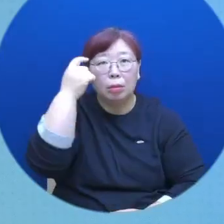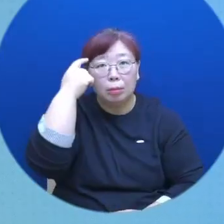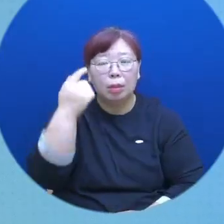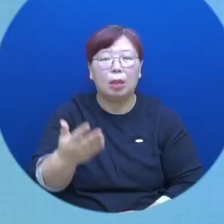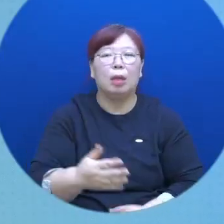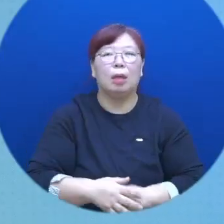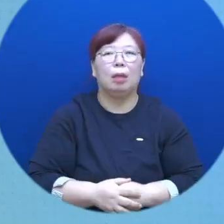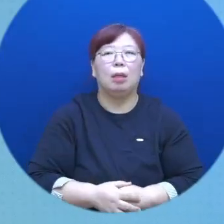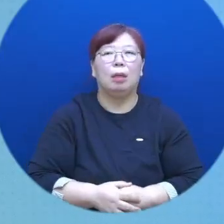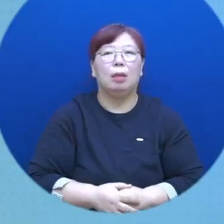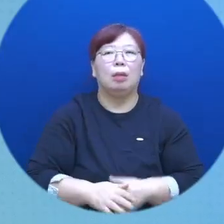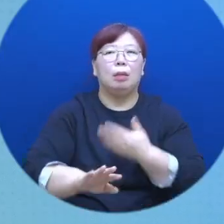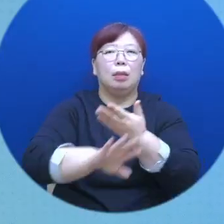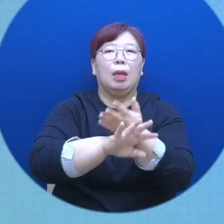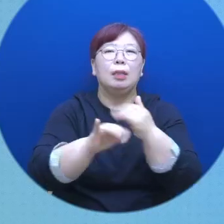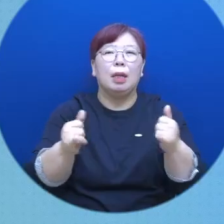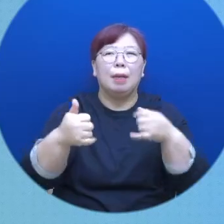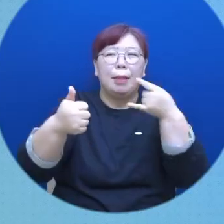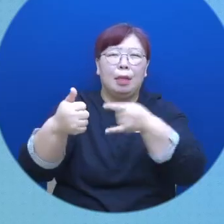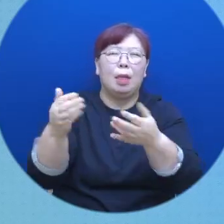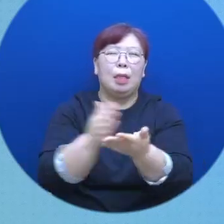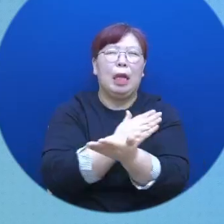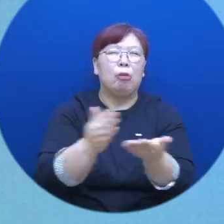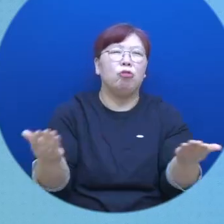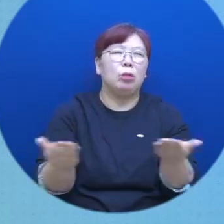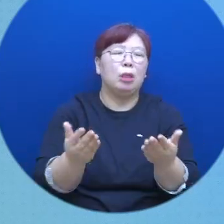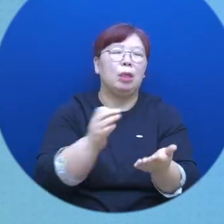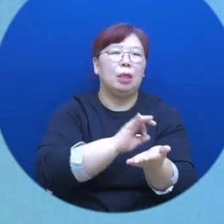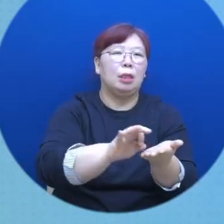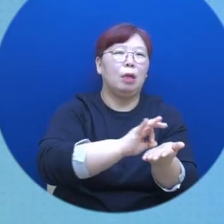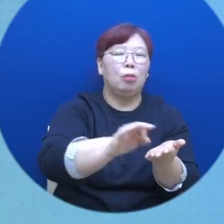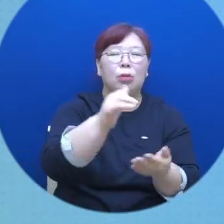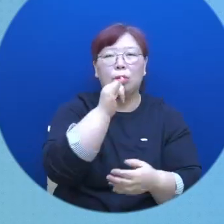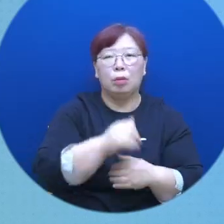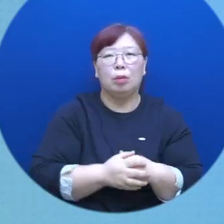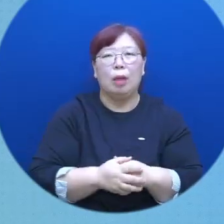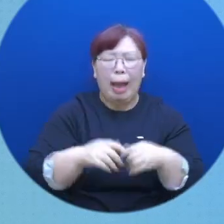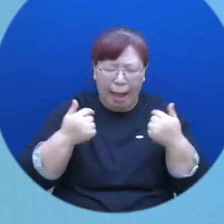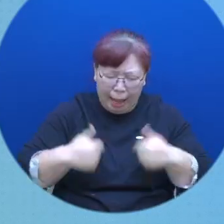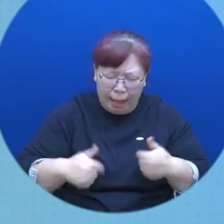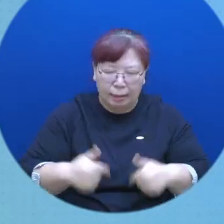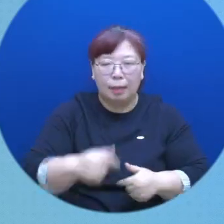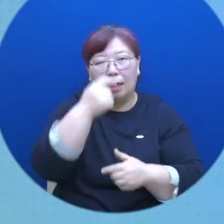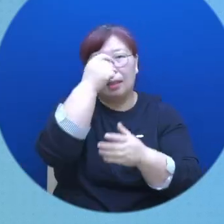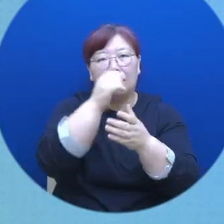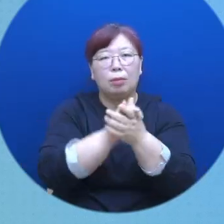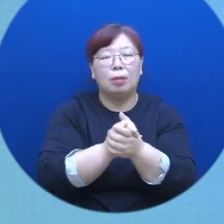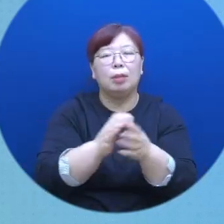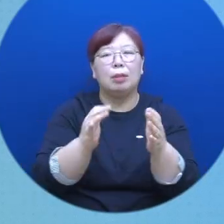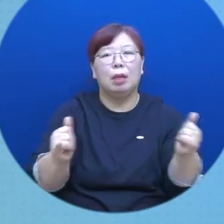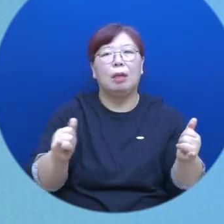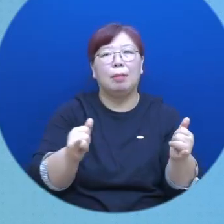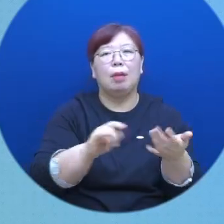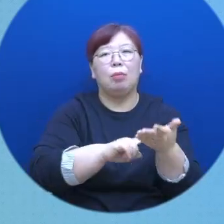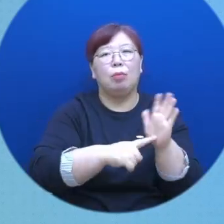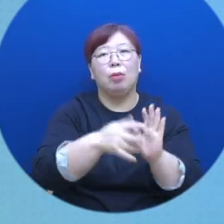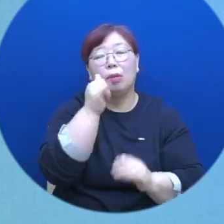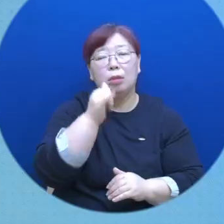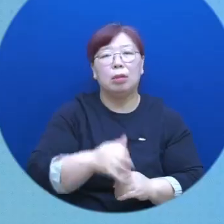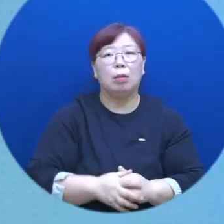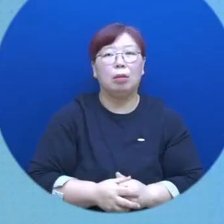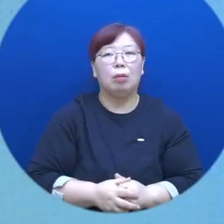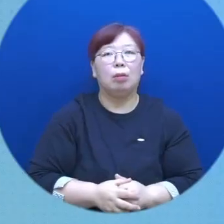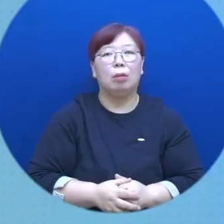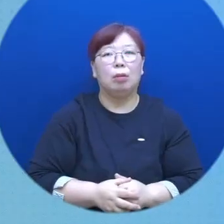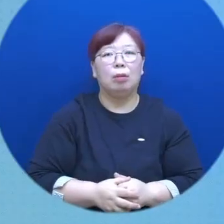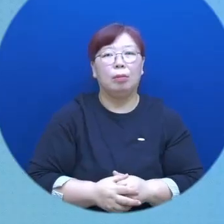남들에게 나누는 일에 쓰고 있다. 그리고 항상 기도하는 사람이었다라고 말을 해요.